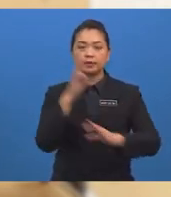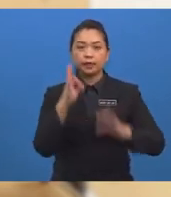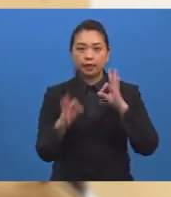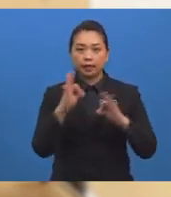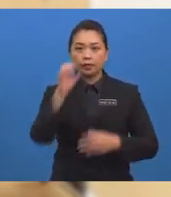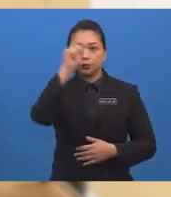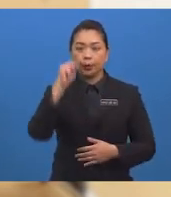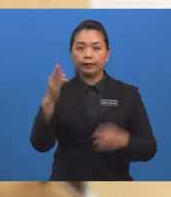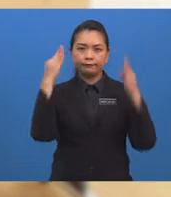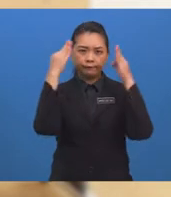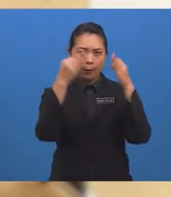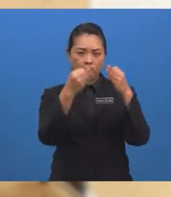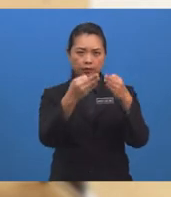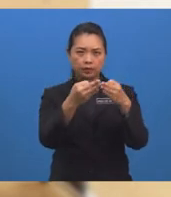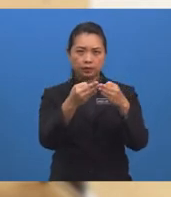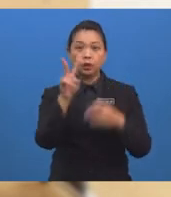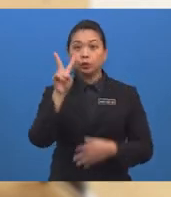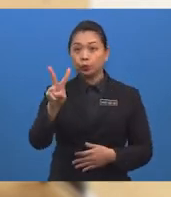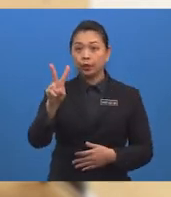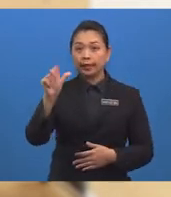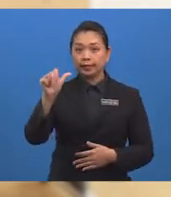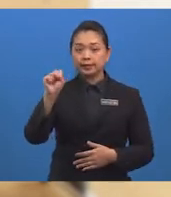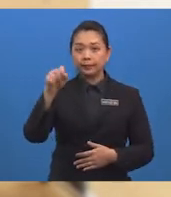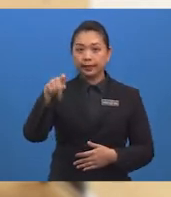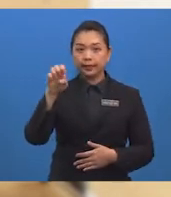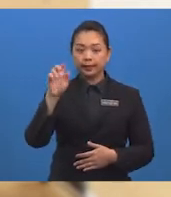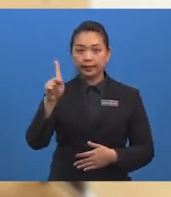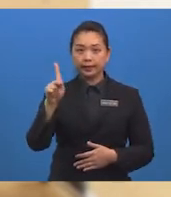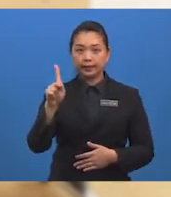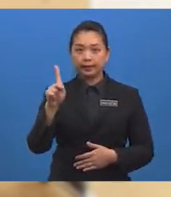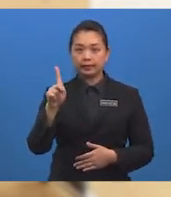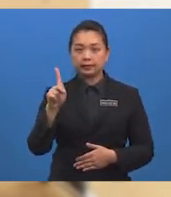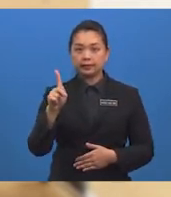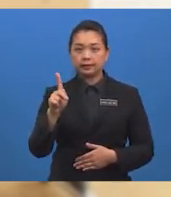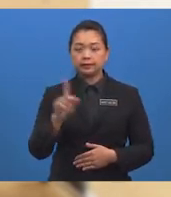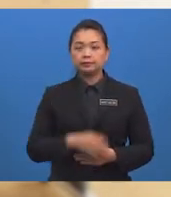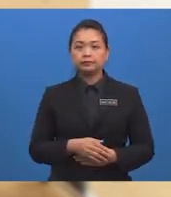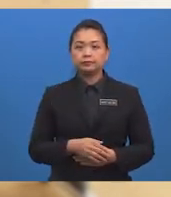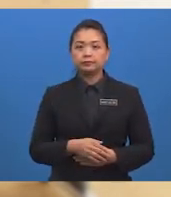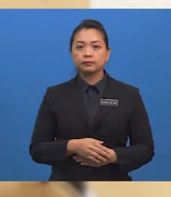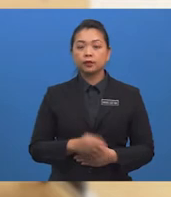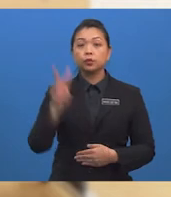soalan berfokus kepada 2 aspek, maka cadangan format adalah